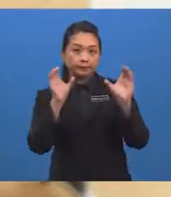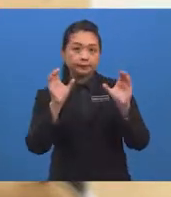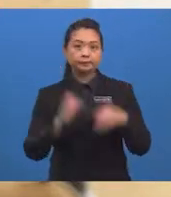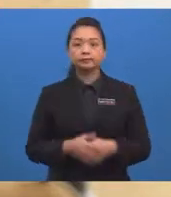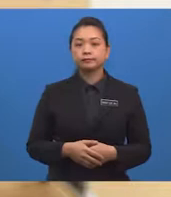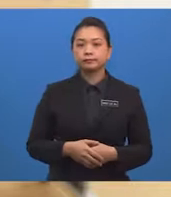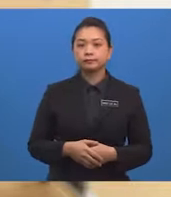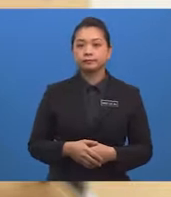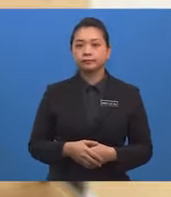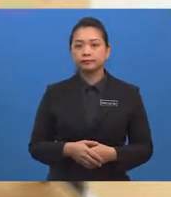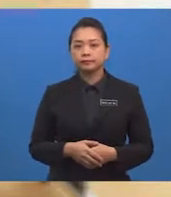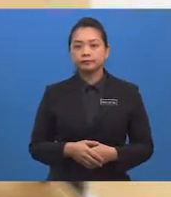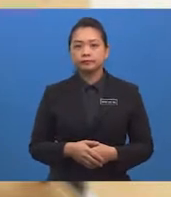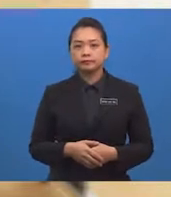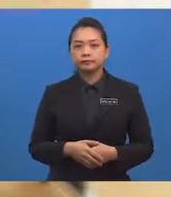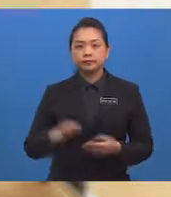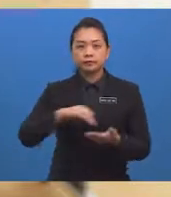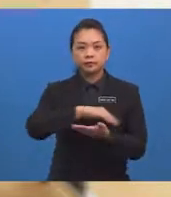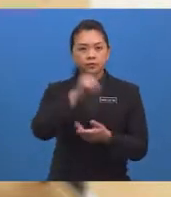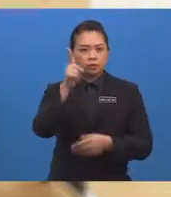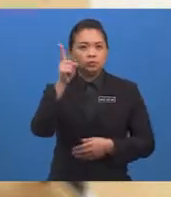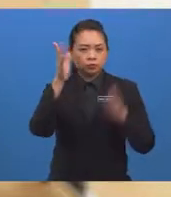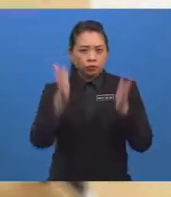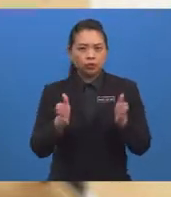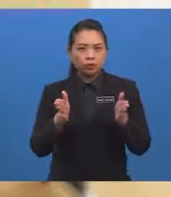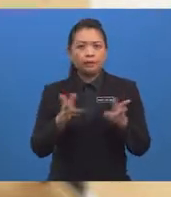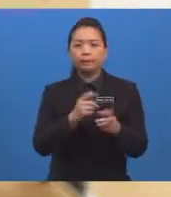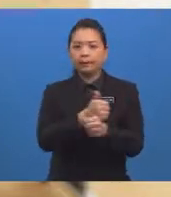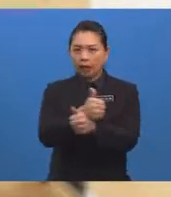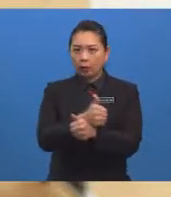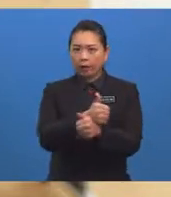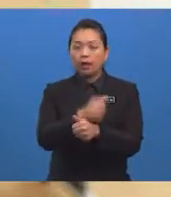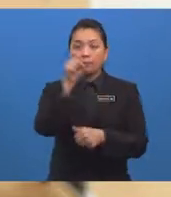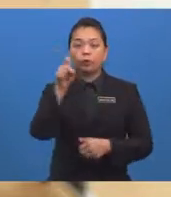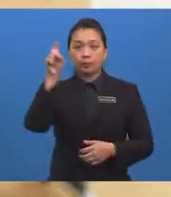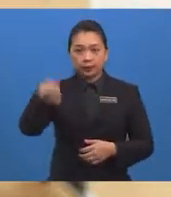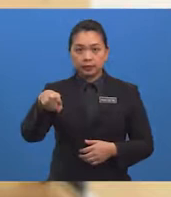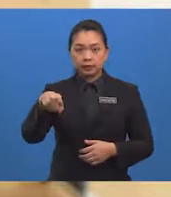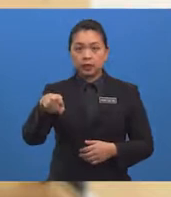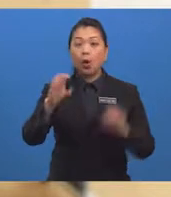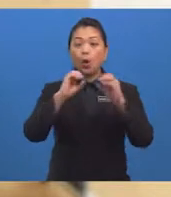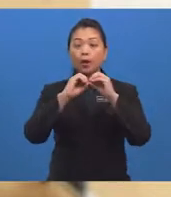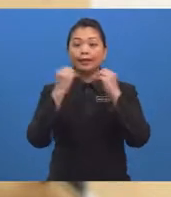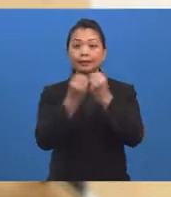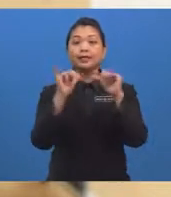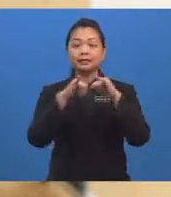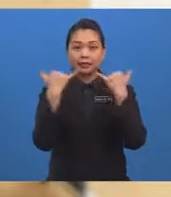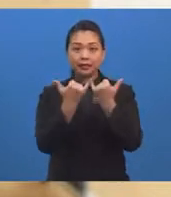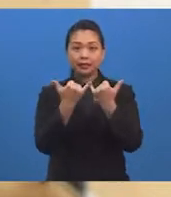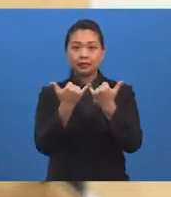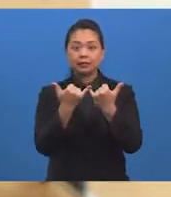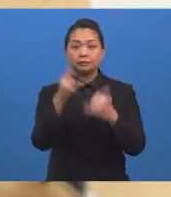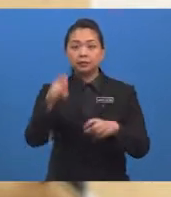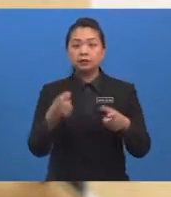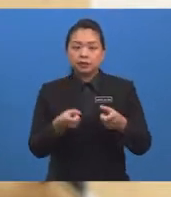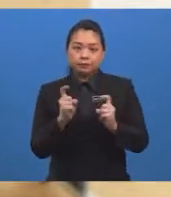efisien, iaitu berkesan. Seseorang pegawai perlu memastikan organisasinya mempunyai sistem yang dinamik, cepat dan